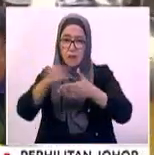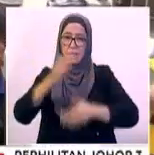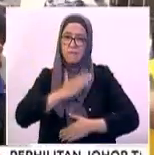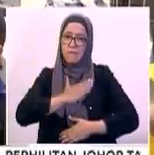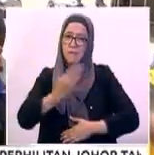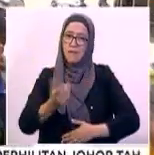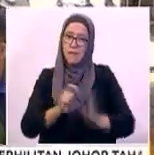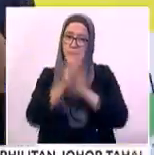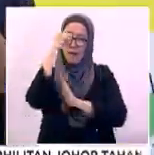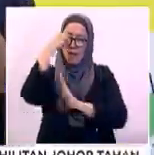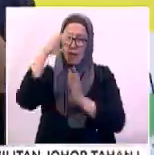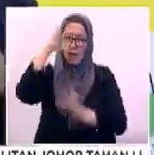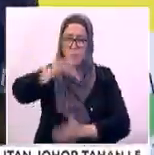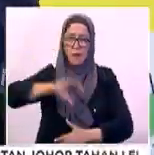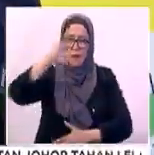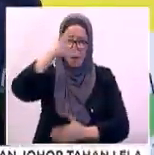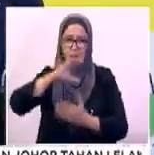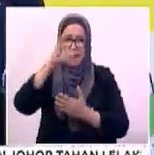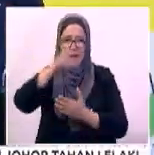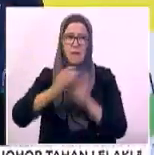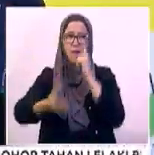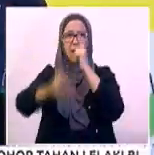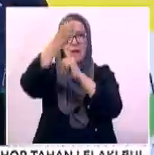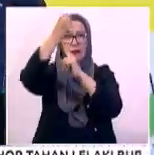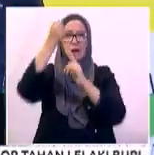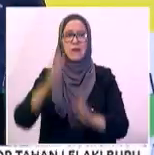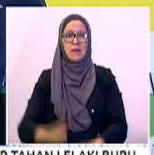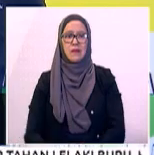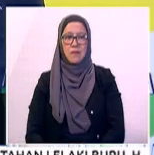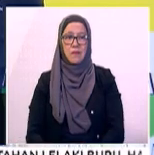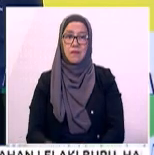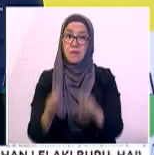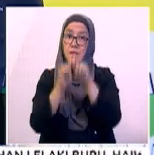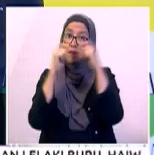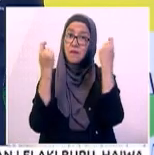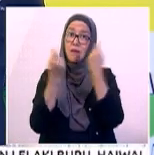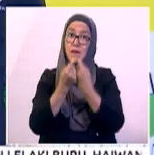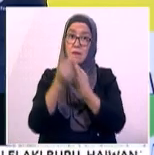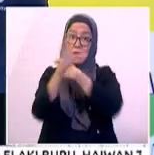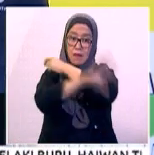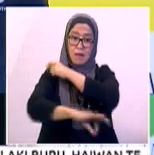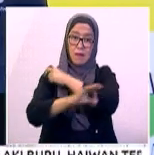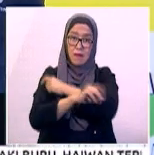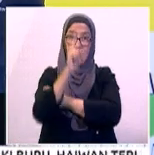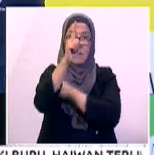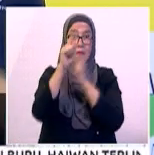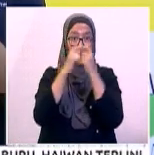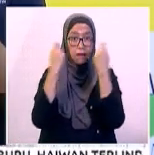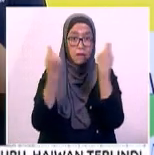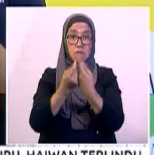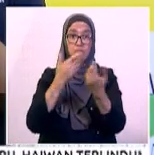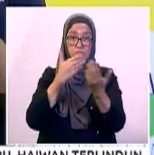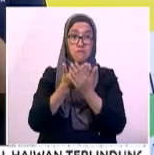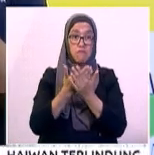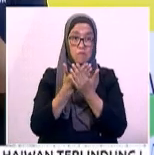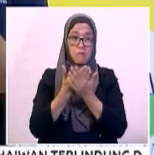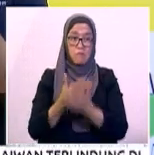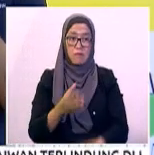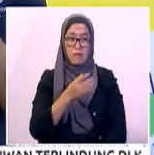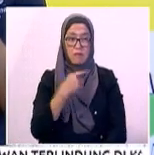mencari kemenangan. Ya, pasukan Negeri Sembilan satu pasukan yang bagus. Kita tengok dia punya performa